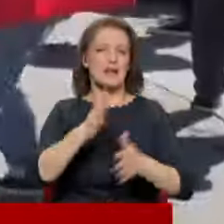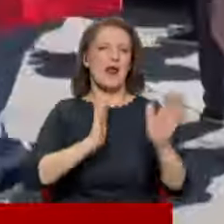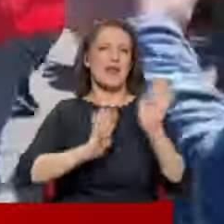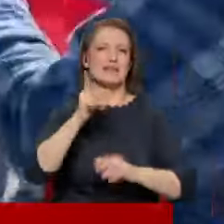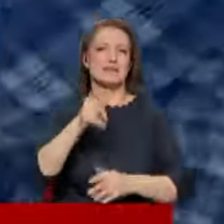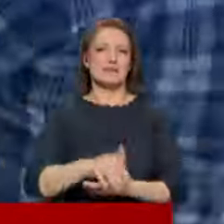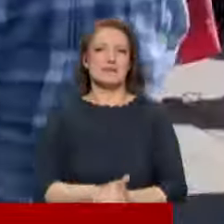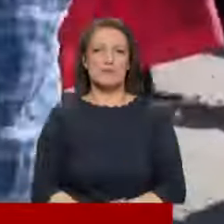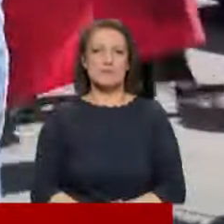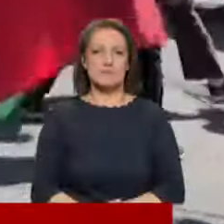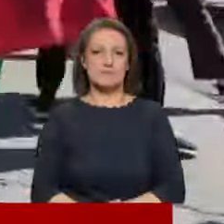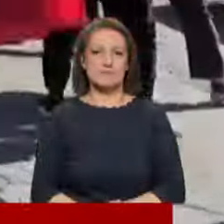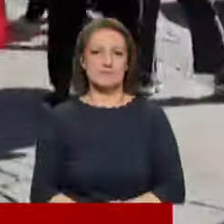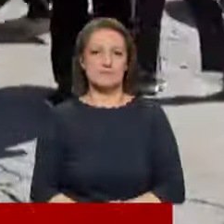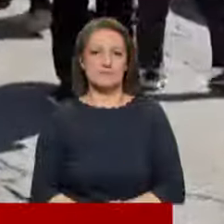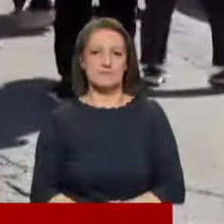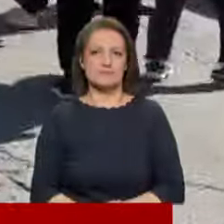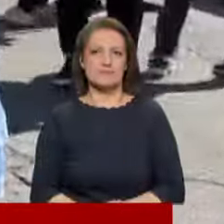hareketliydi.